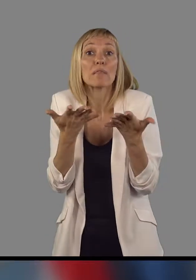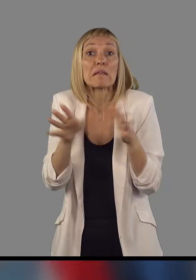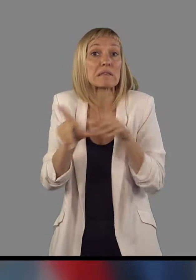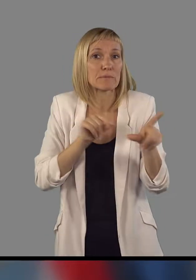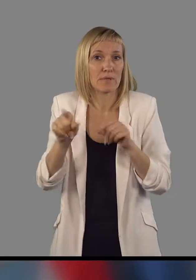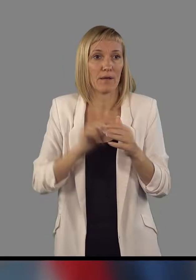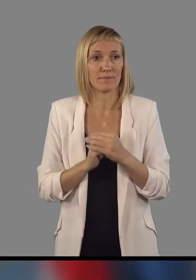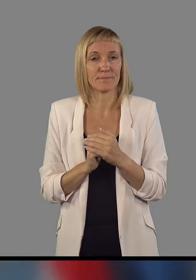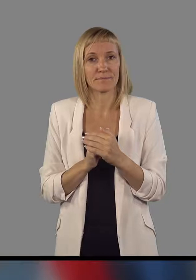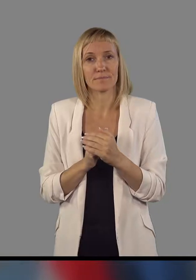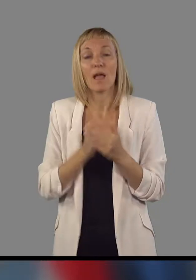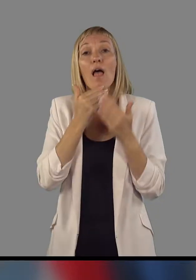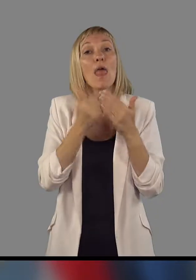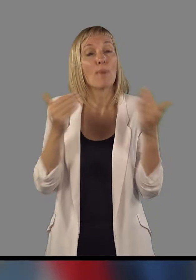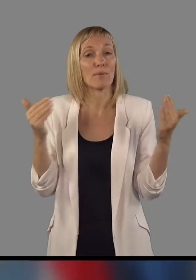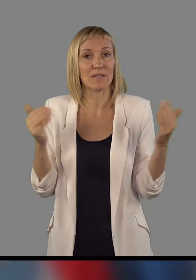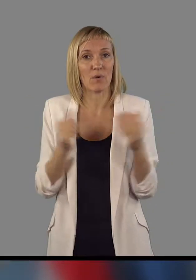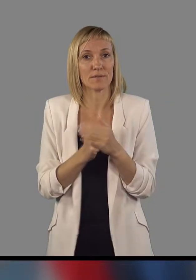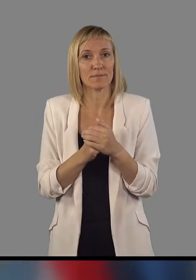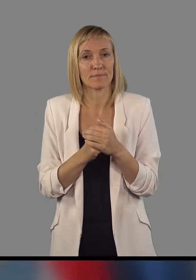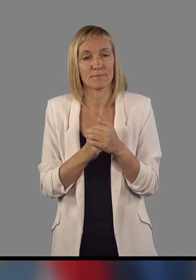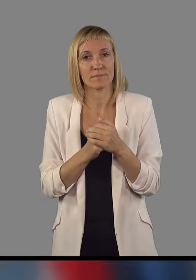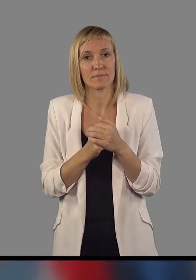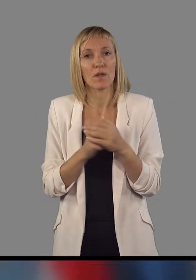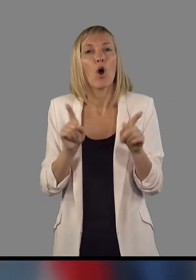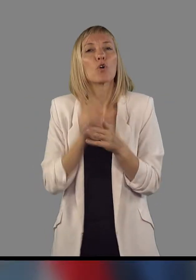zadovoljni. Saj druge ni. Lep pozdrav.